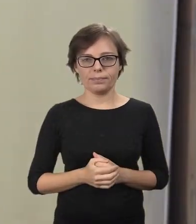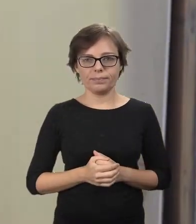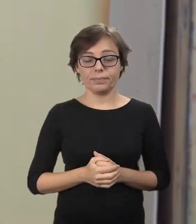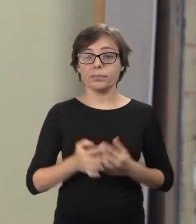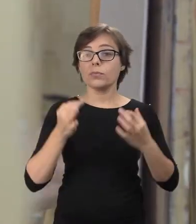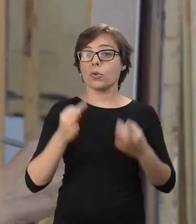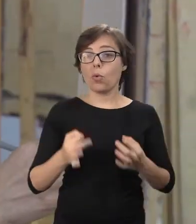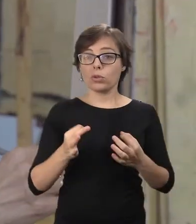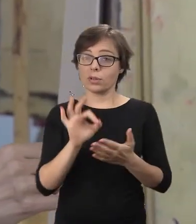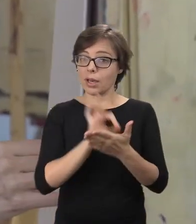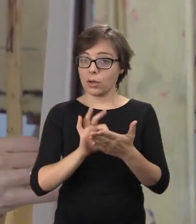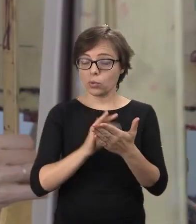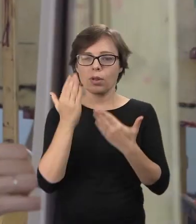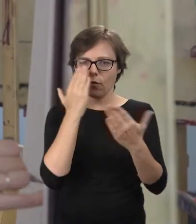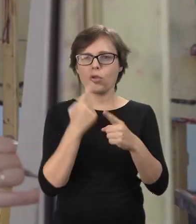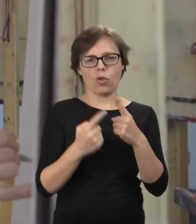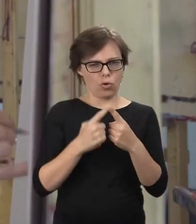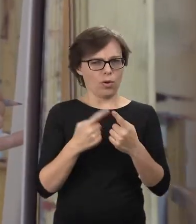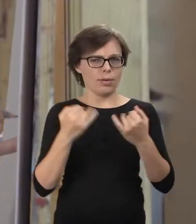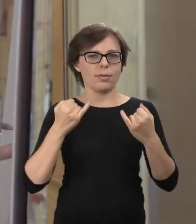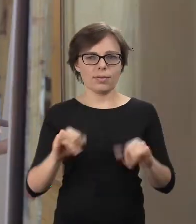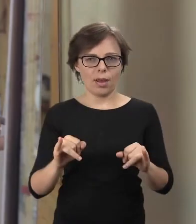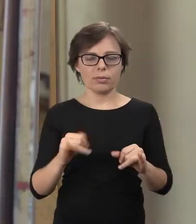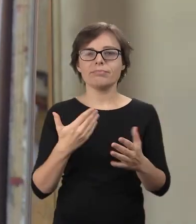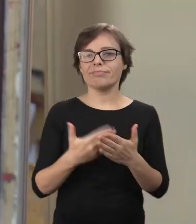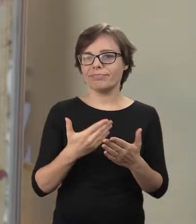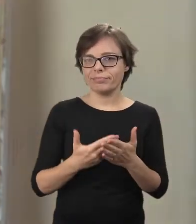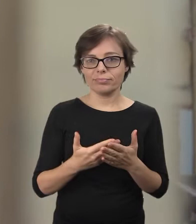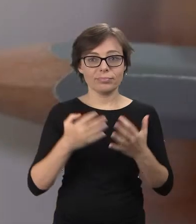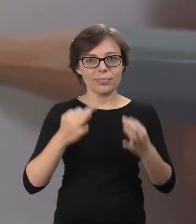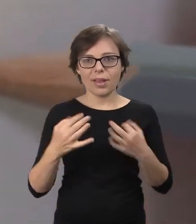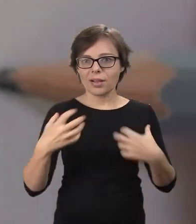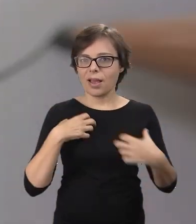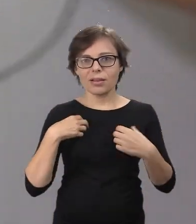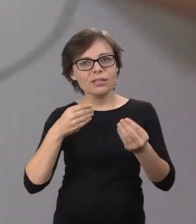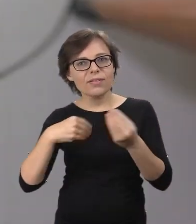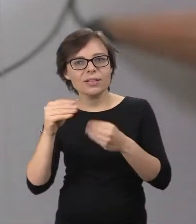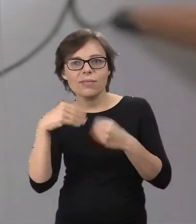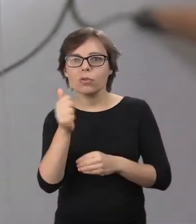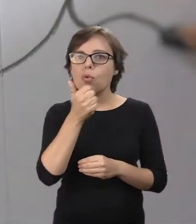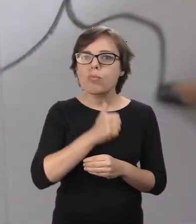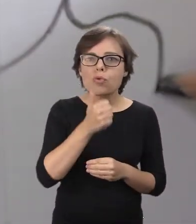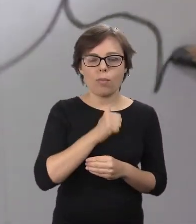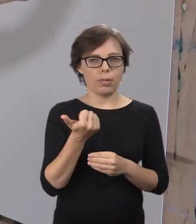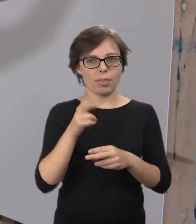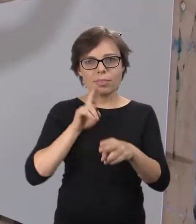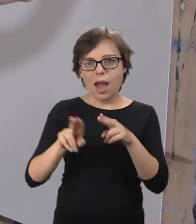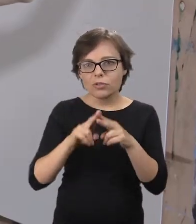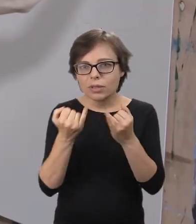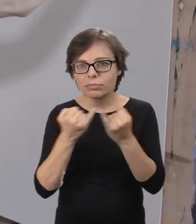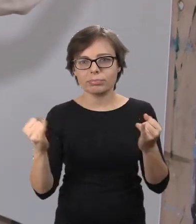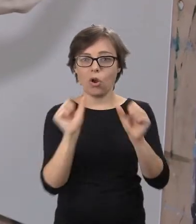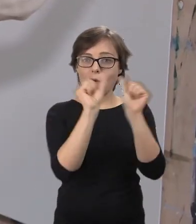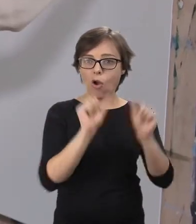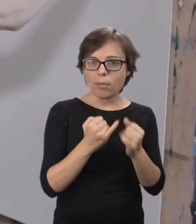Trochę inaczej jest we współczesnym rysunku, ponieważ artyści eksperymentują zarówno z